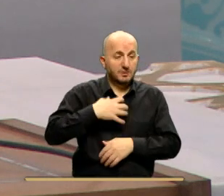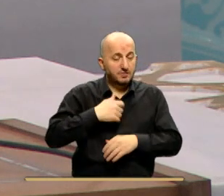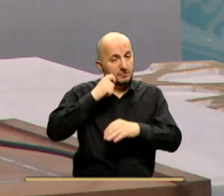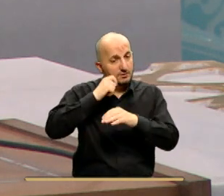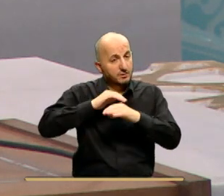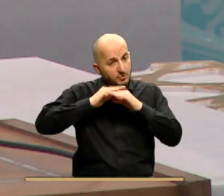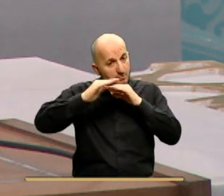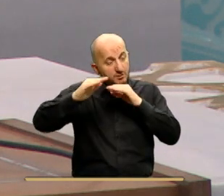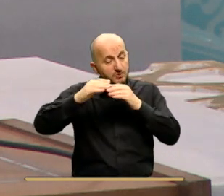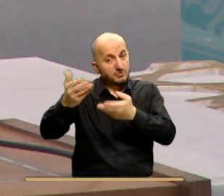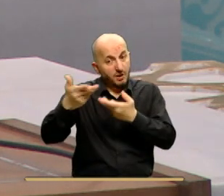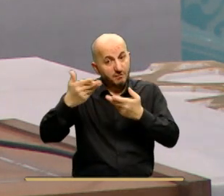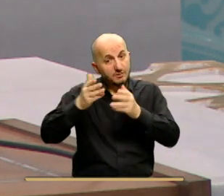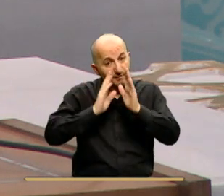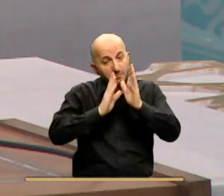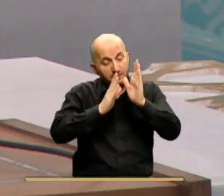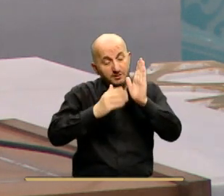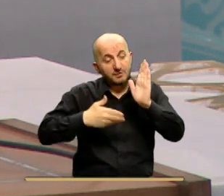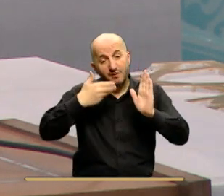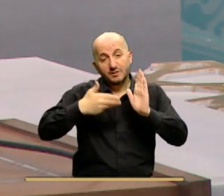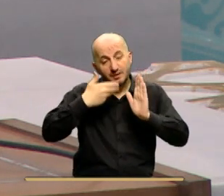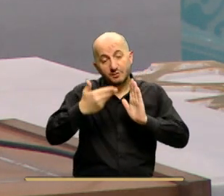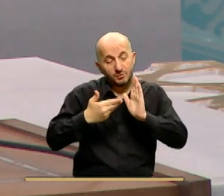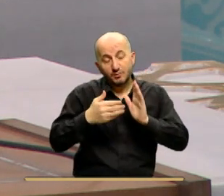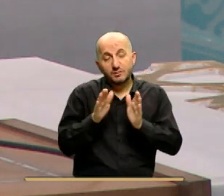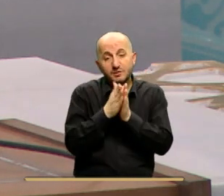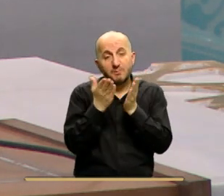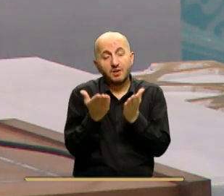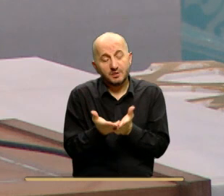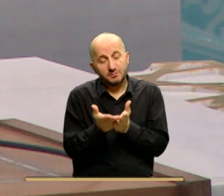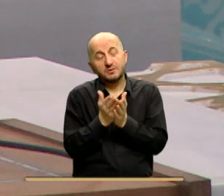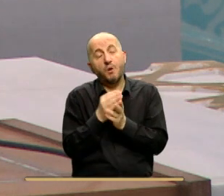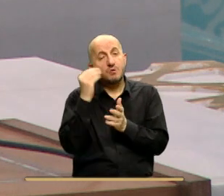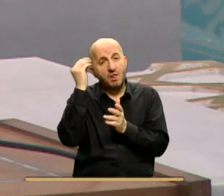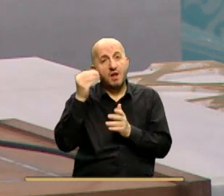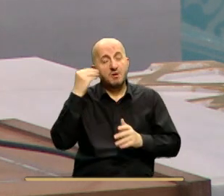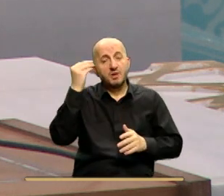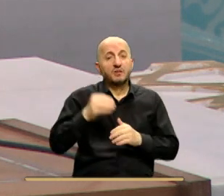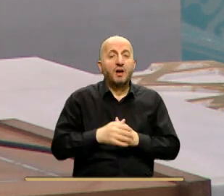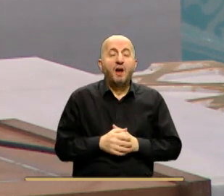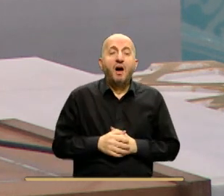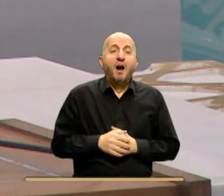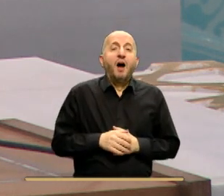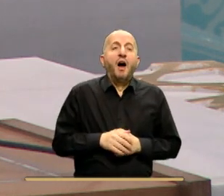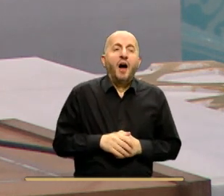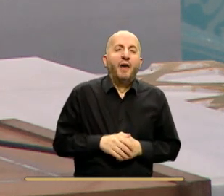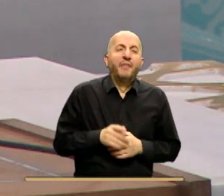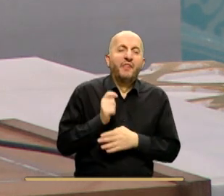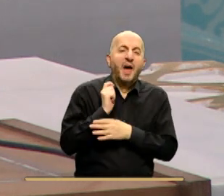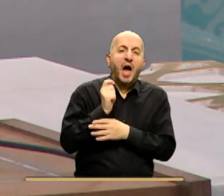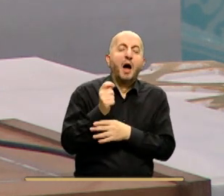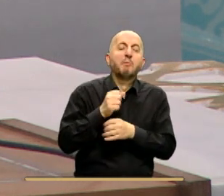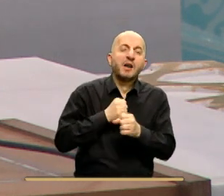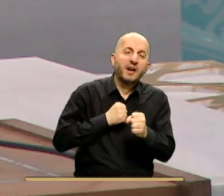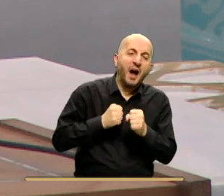davetini sürdürdüğünü ifade ediyor kitaplarımız, hocalarımız. Yani burada tebliğde bir